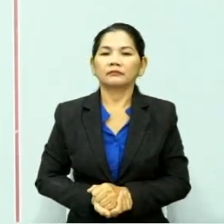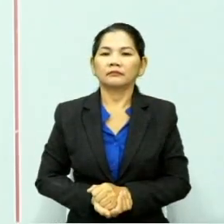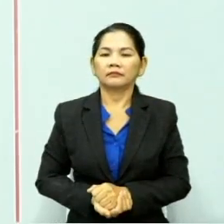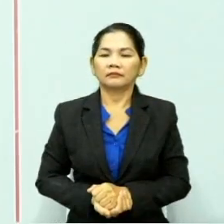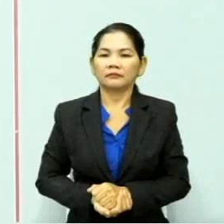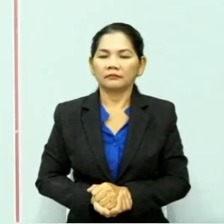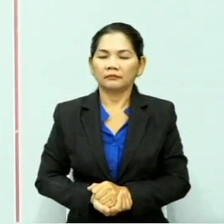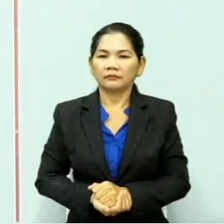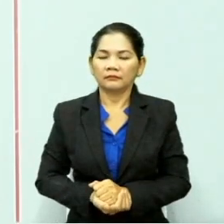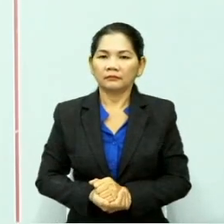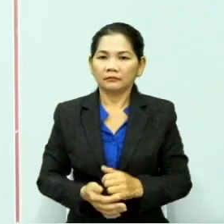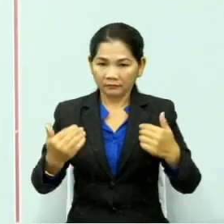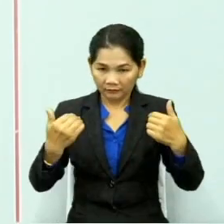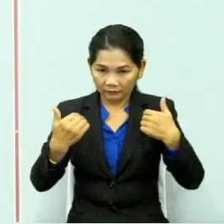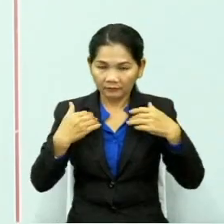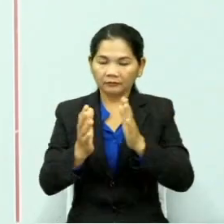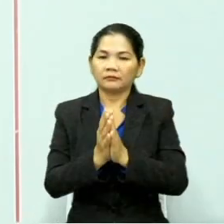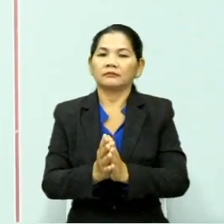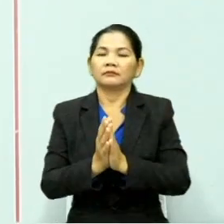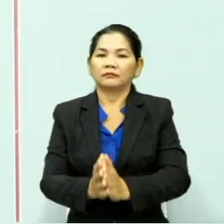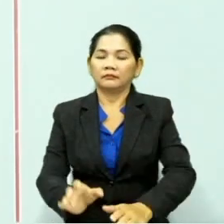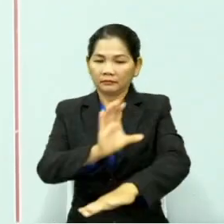mê bốn bỏ bầy